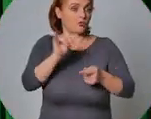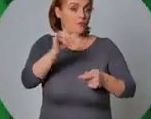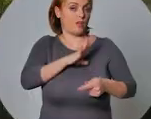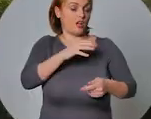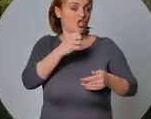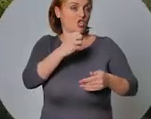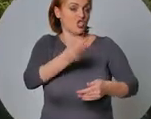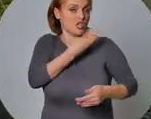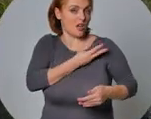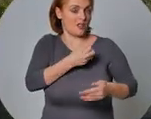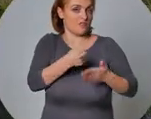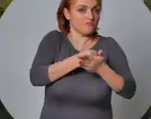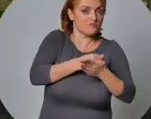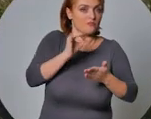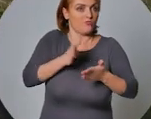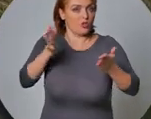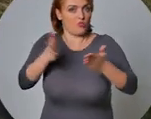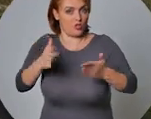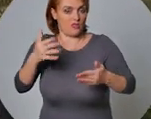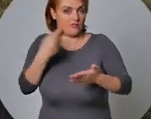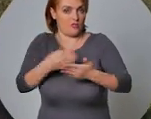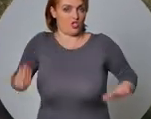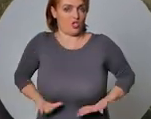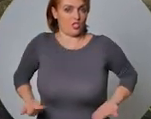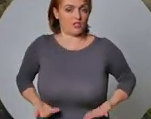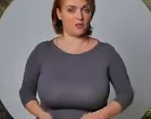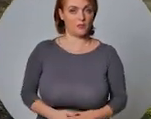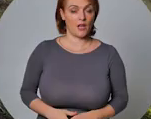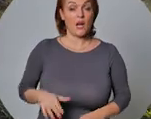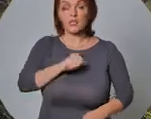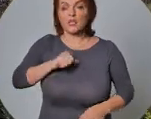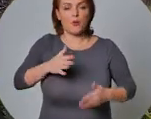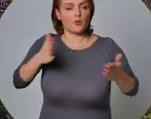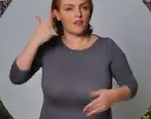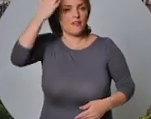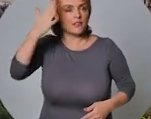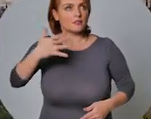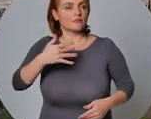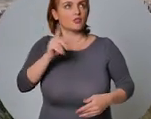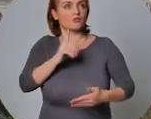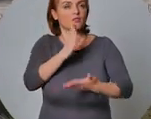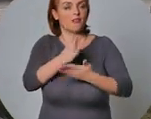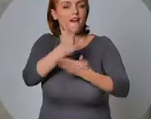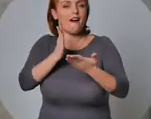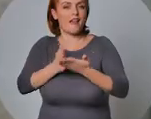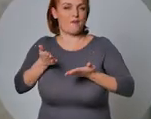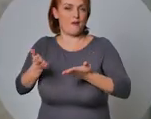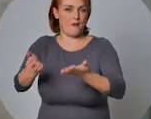într-un final. Visul cel mai mare, eu am vrut să devin cofetar. Cât tare îmi place să fac